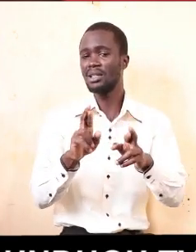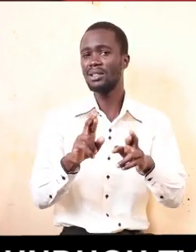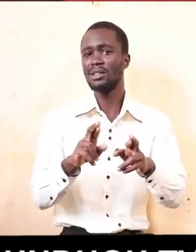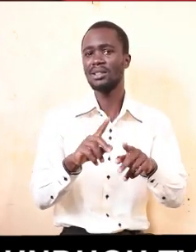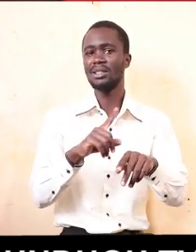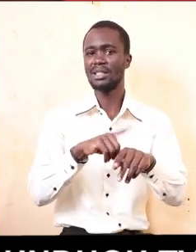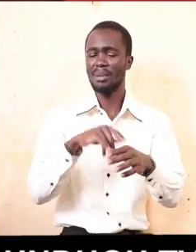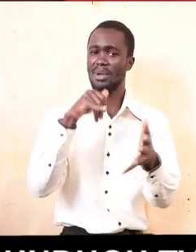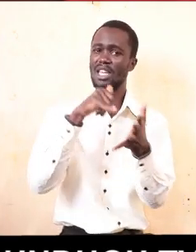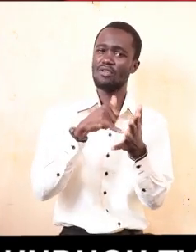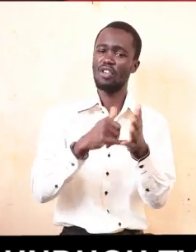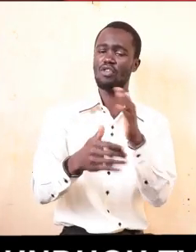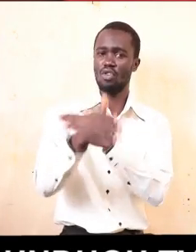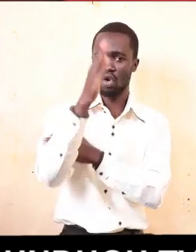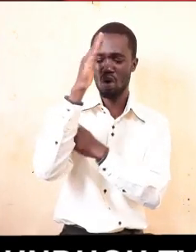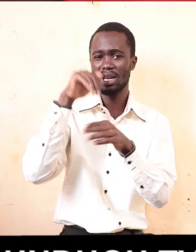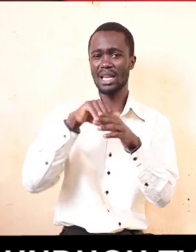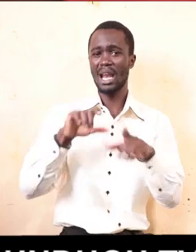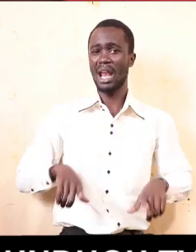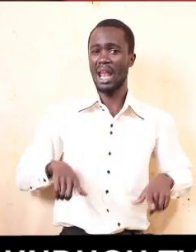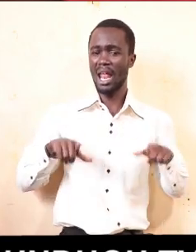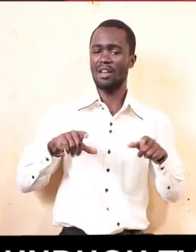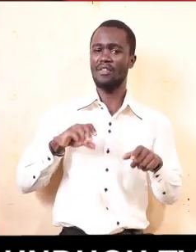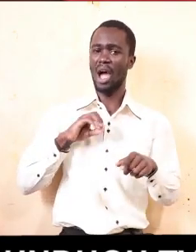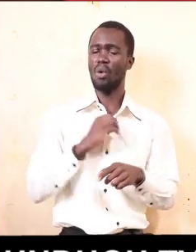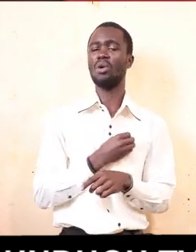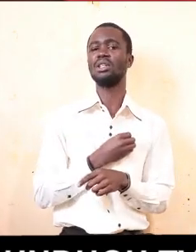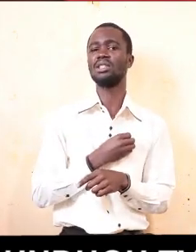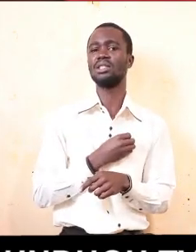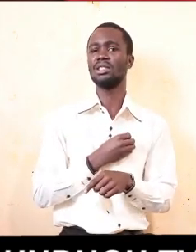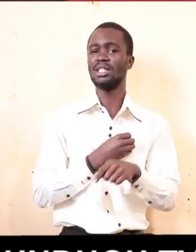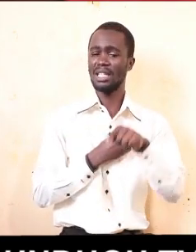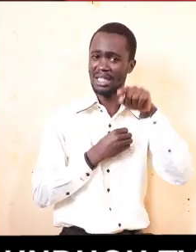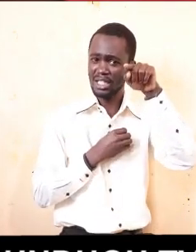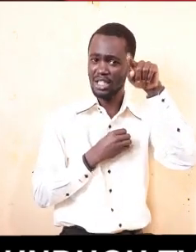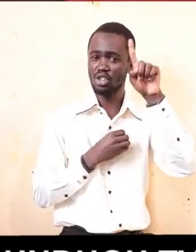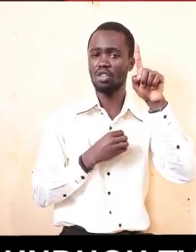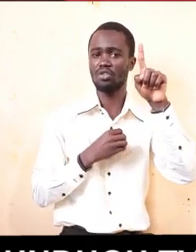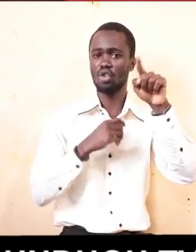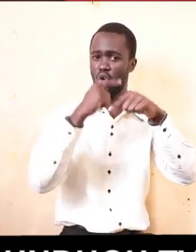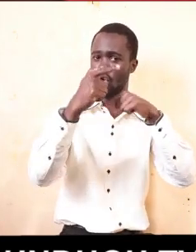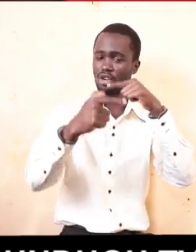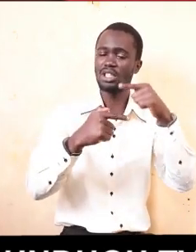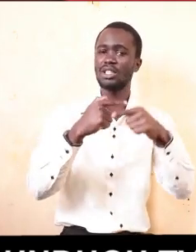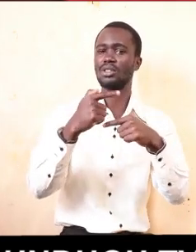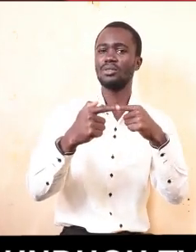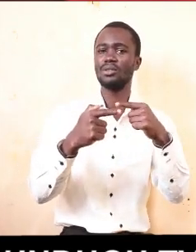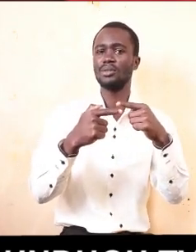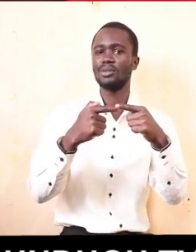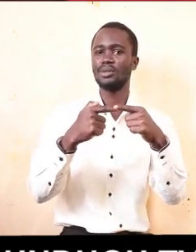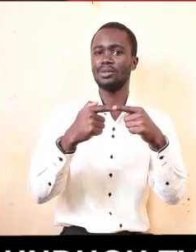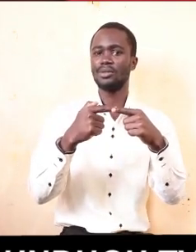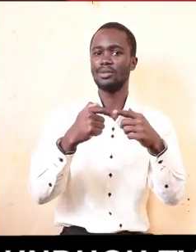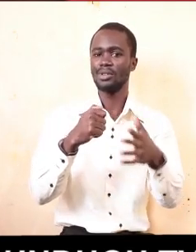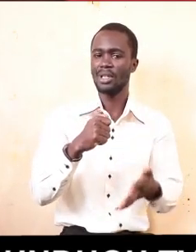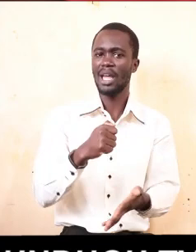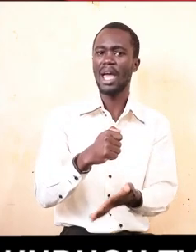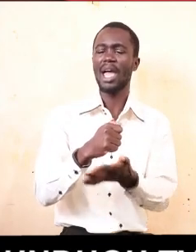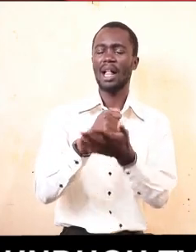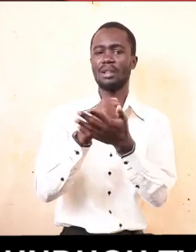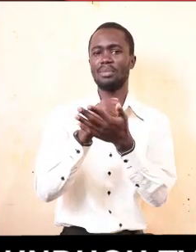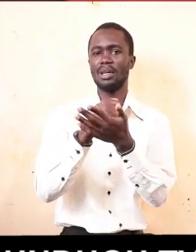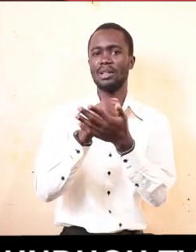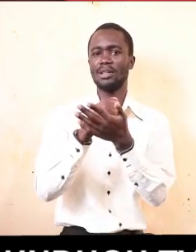tukihusisha Bwana katika maisha yetu, ataendelea kuwa kimbilio letu na nguvu